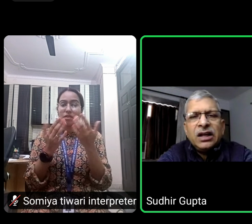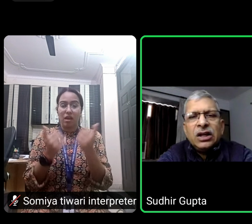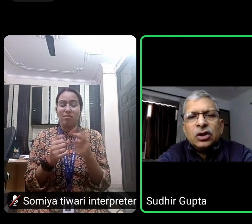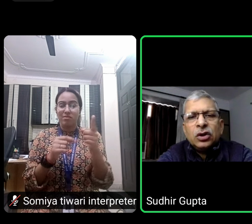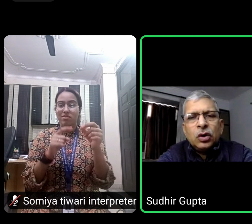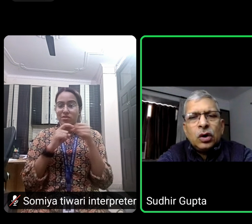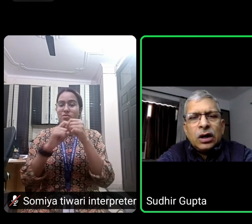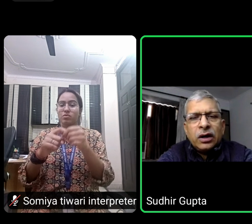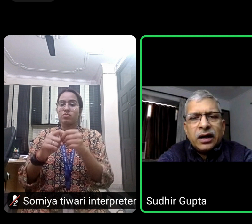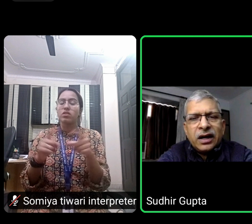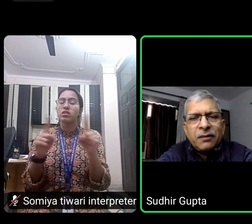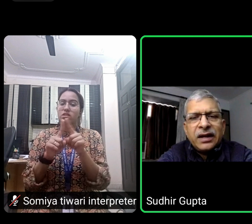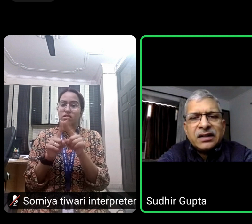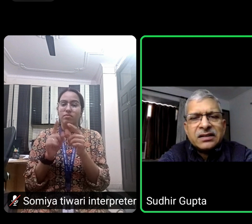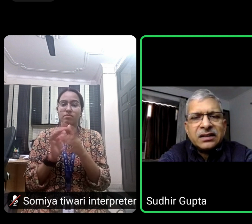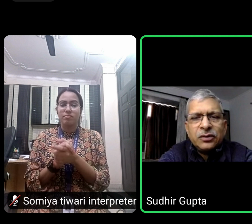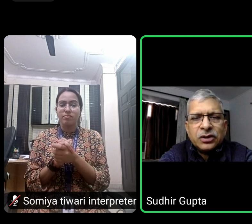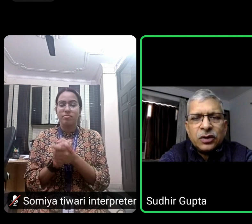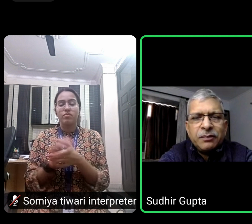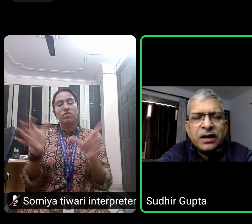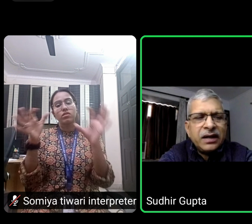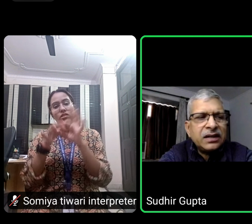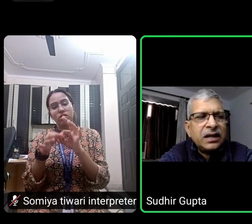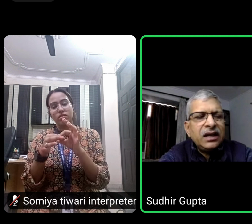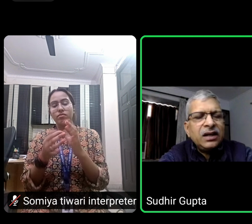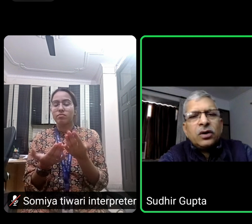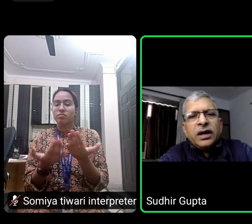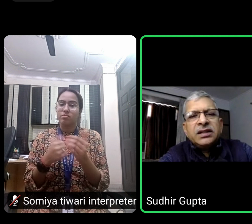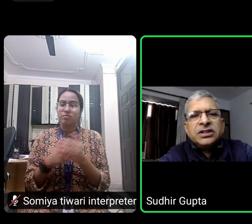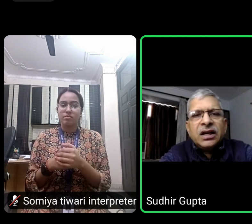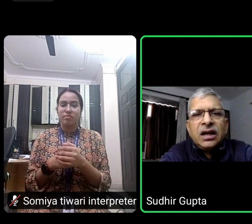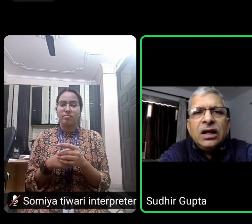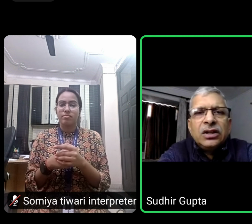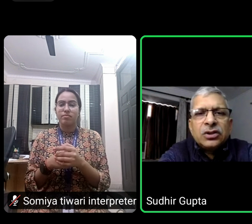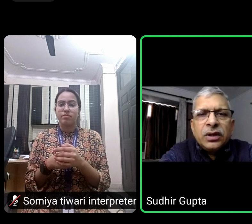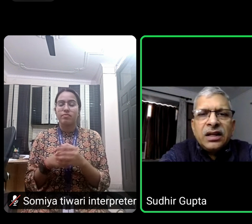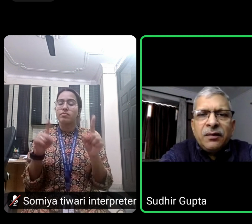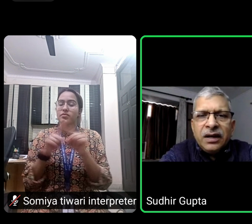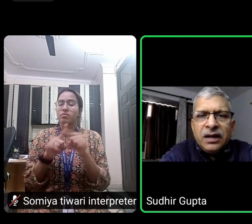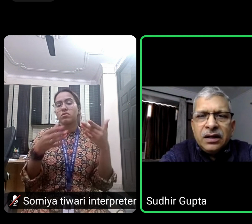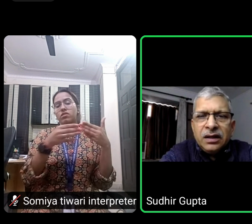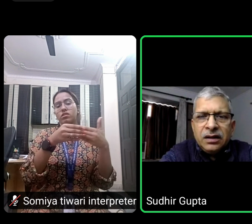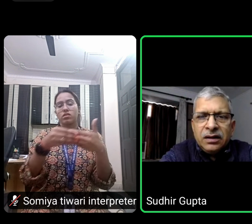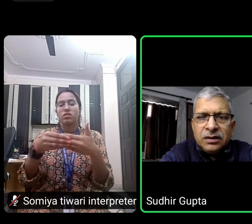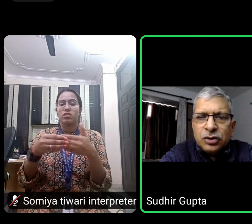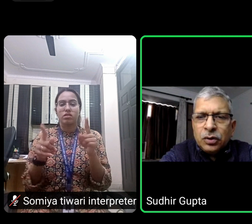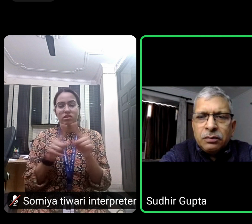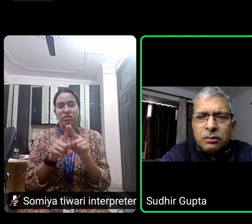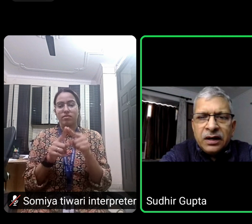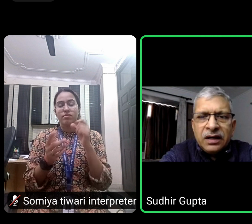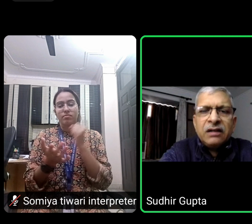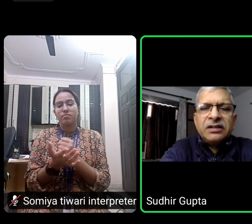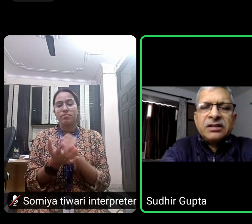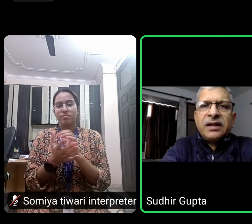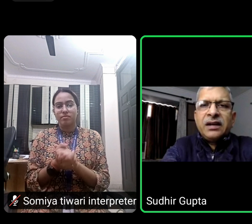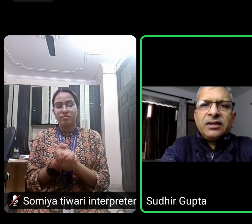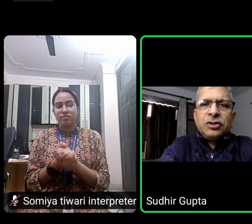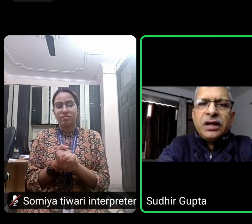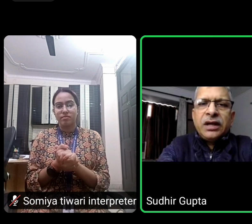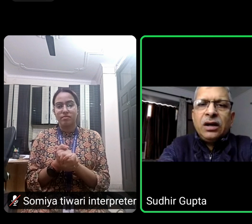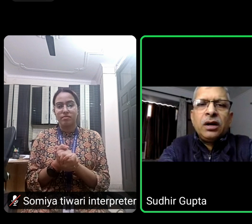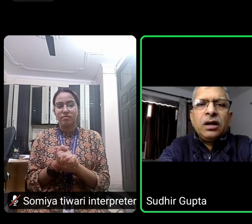है, तो और अगर आप कनेक्ट कर सकते हैं उनसे, तो आप भी कनेक्ट करके इनको गाइड कीजिएगा, सो दैट ये हमारे जो अर्ली इंटरवेंशन